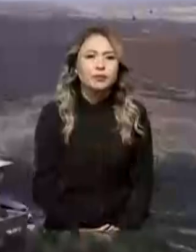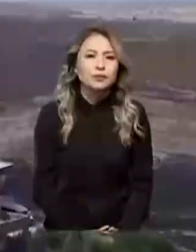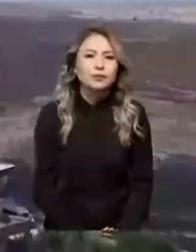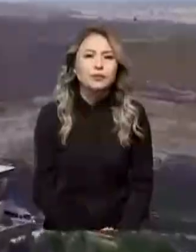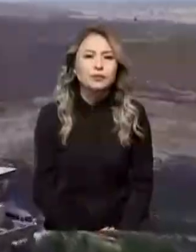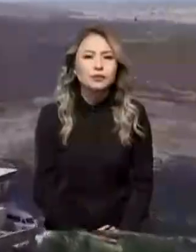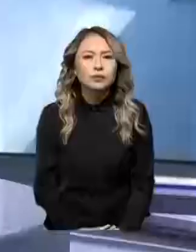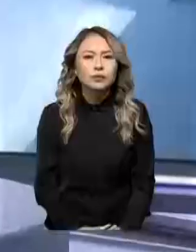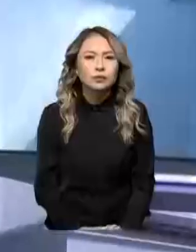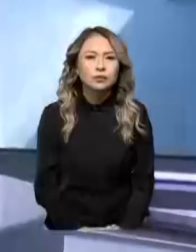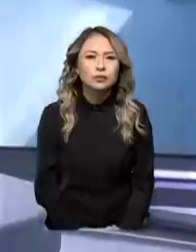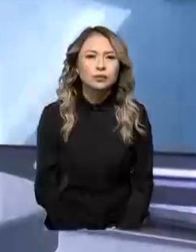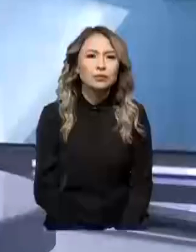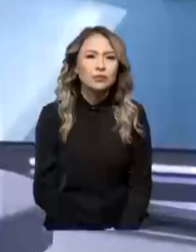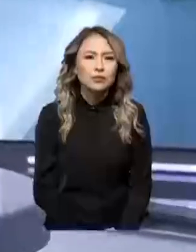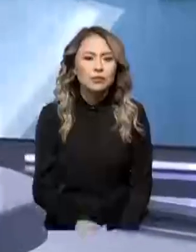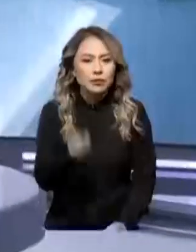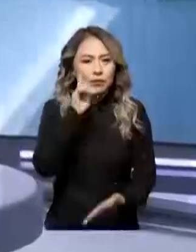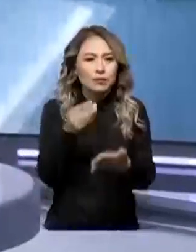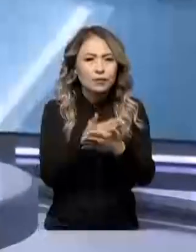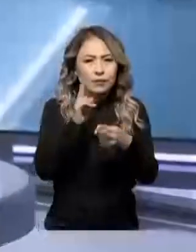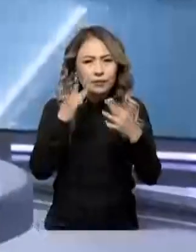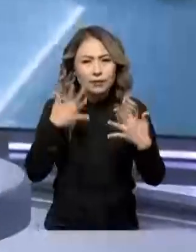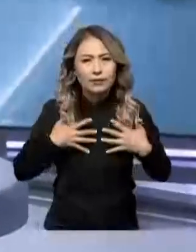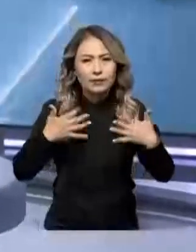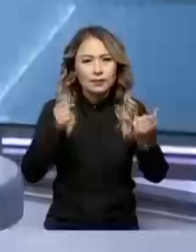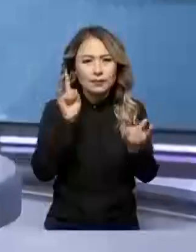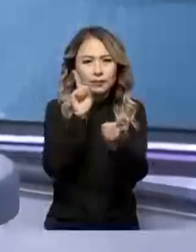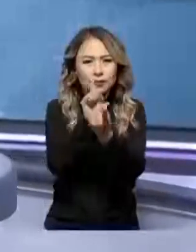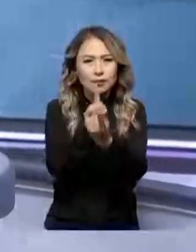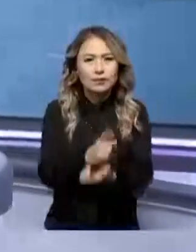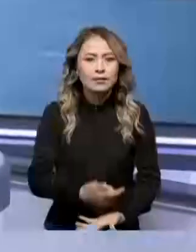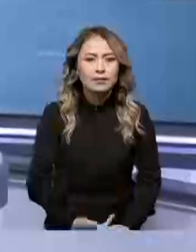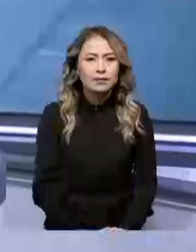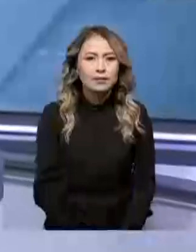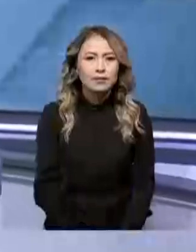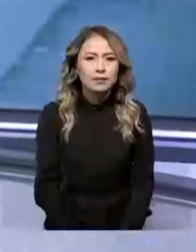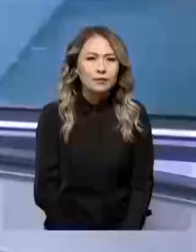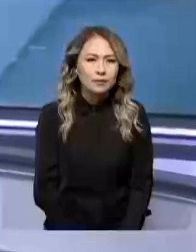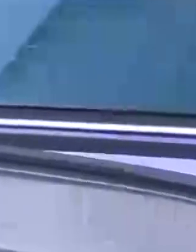Әзірге айтарымыз осы. Келесі эфирде кездескенше.